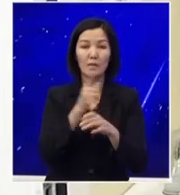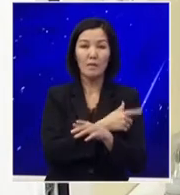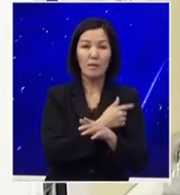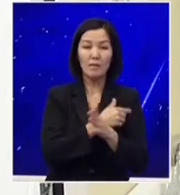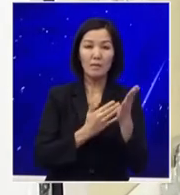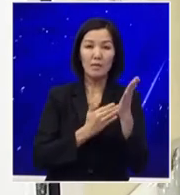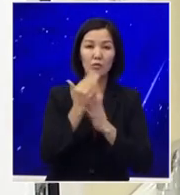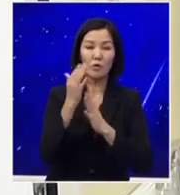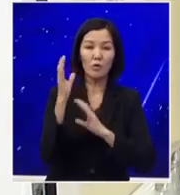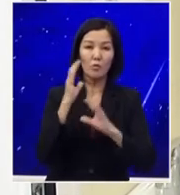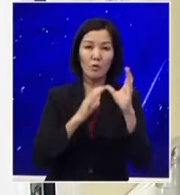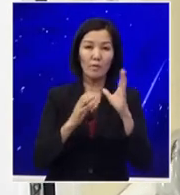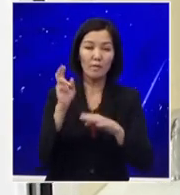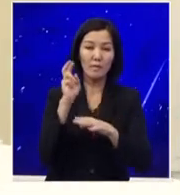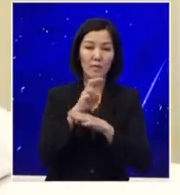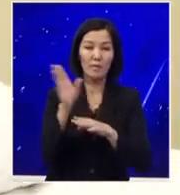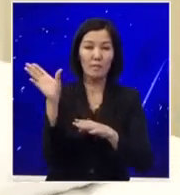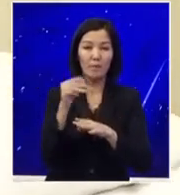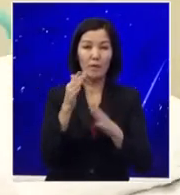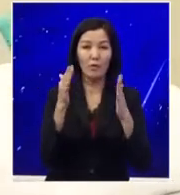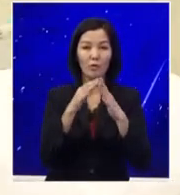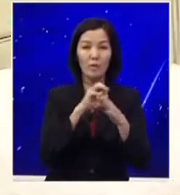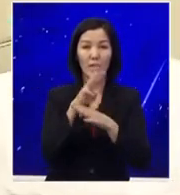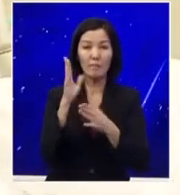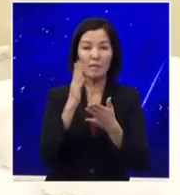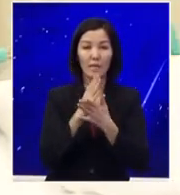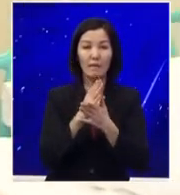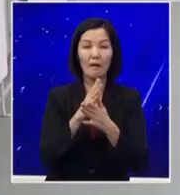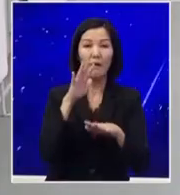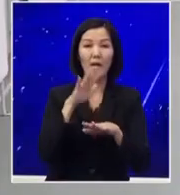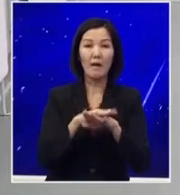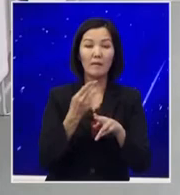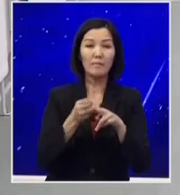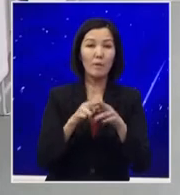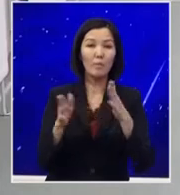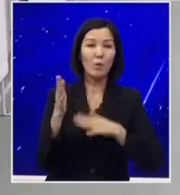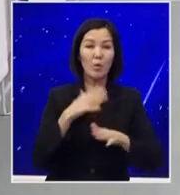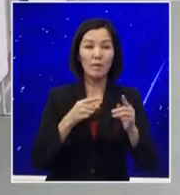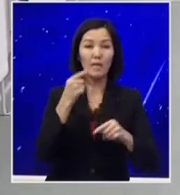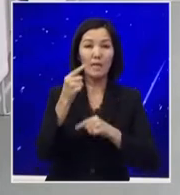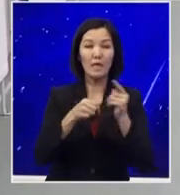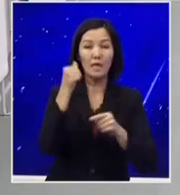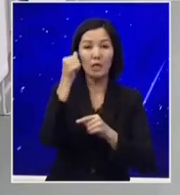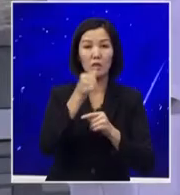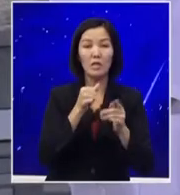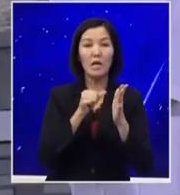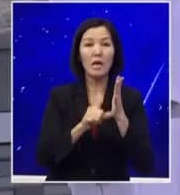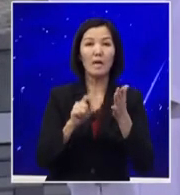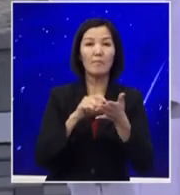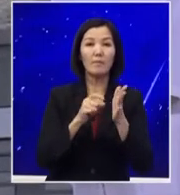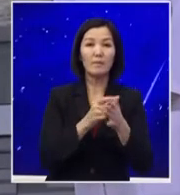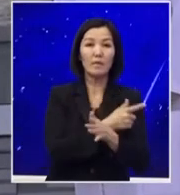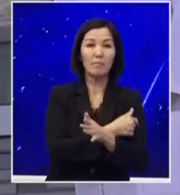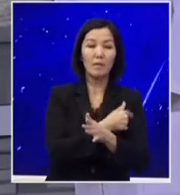орындарынан келеді. Бәрі баспанамен қамтылмақ. Әкім тіпті қуантып кетті. келер жылы 60 пәтерлі медиктар